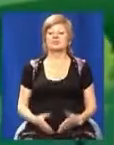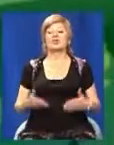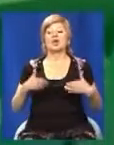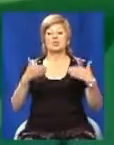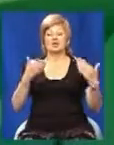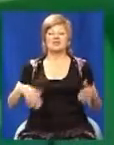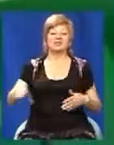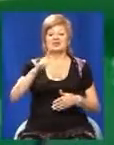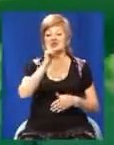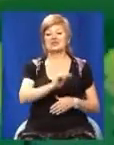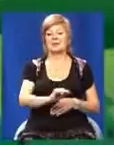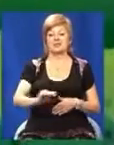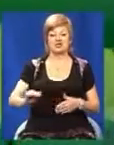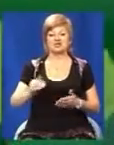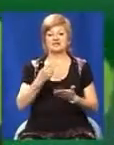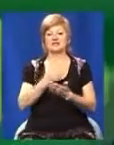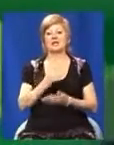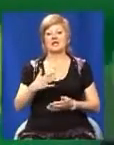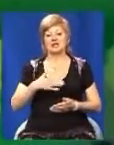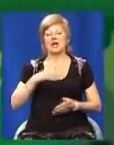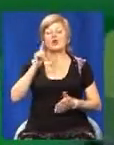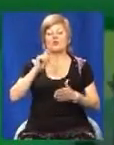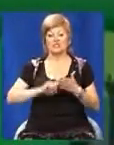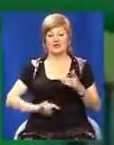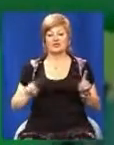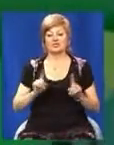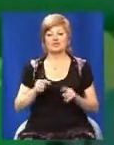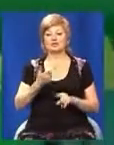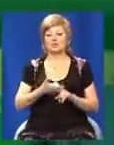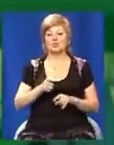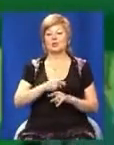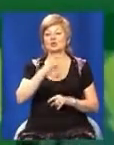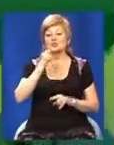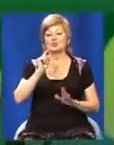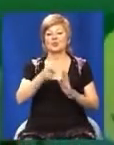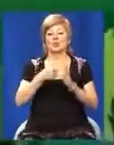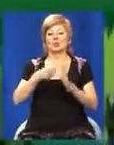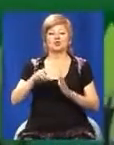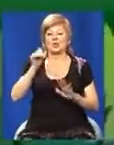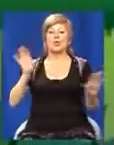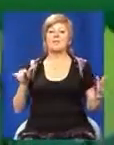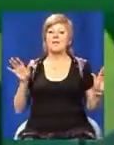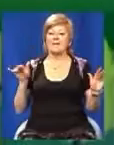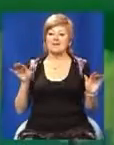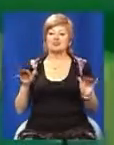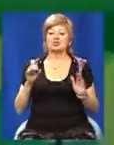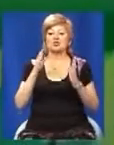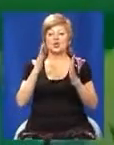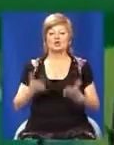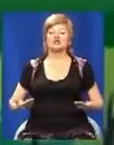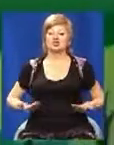Привіт усім маленьким глядачам. Я впевнена, що ви вже багато чого дізналися про метеликів та про їхнє